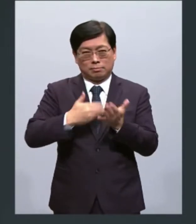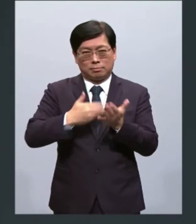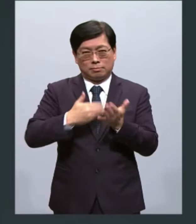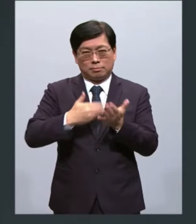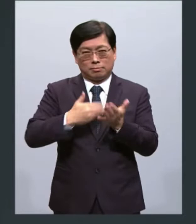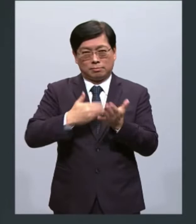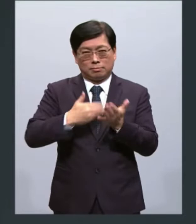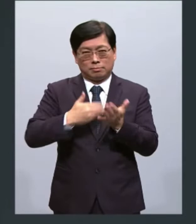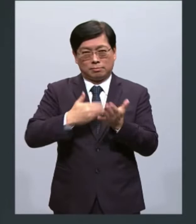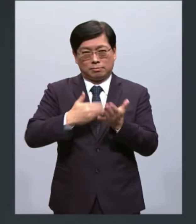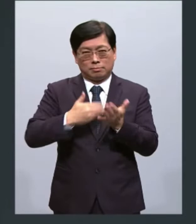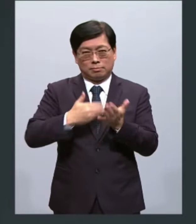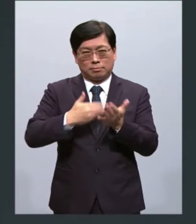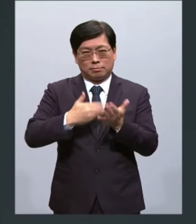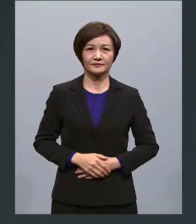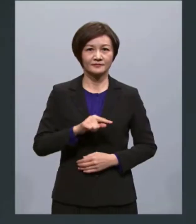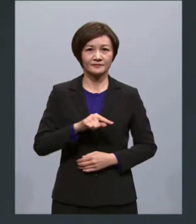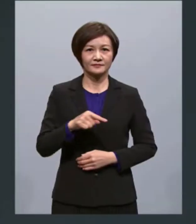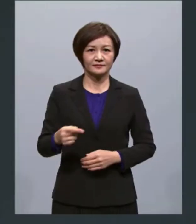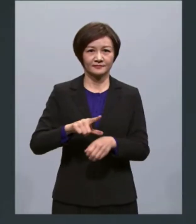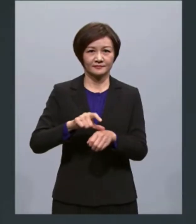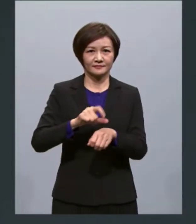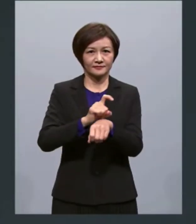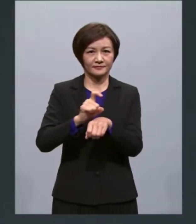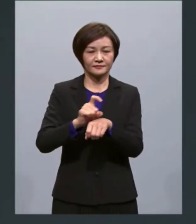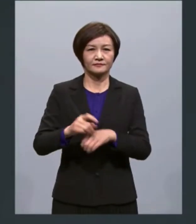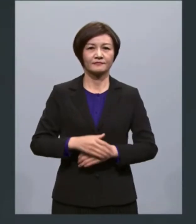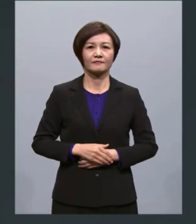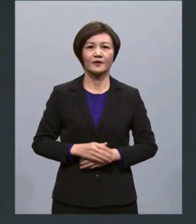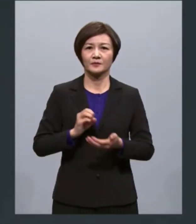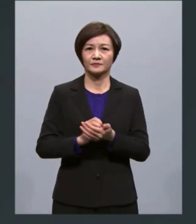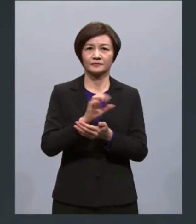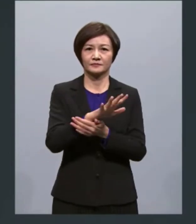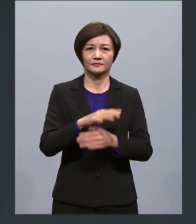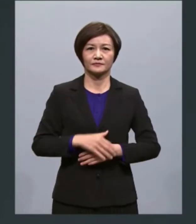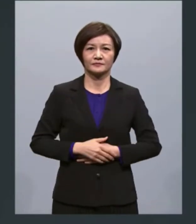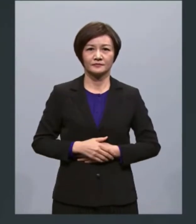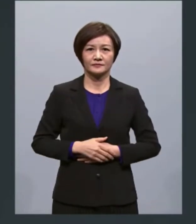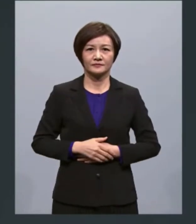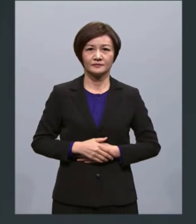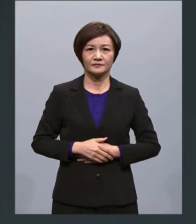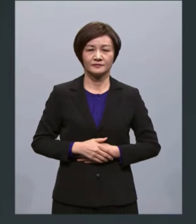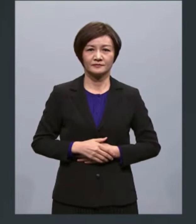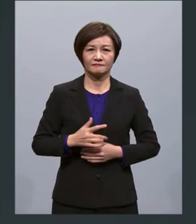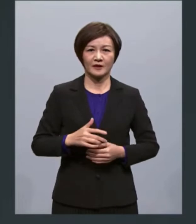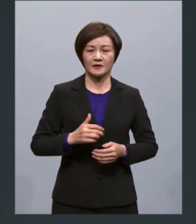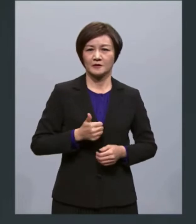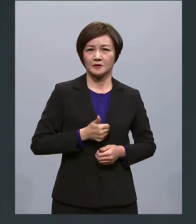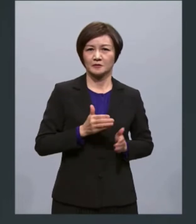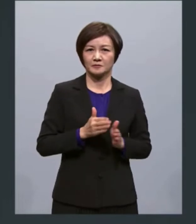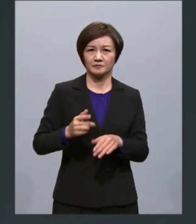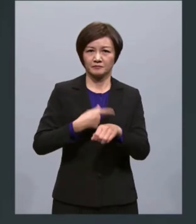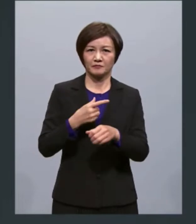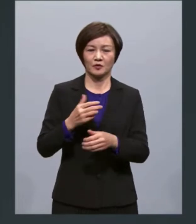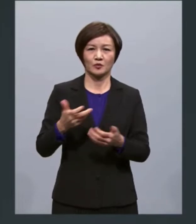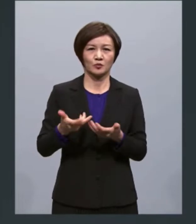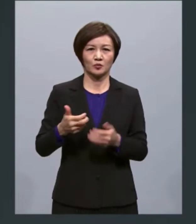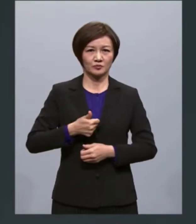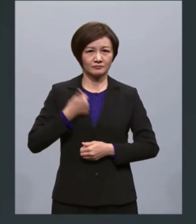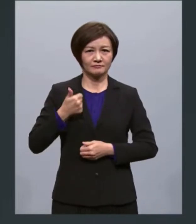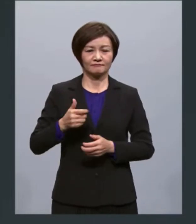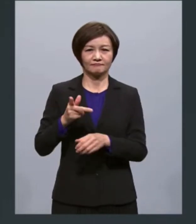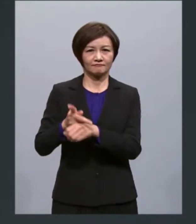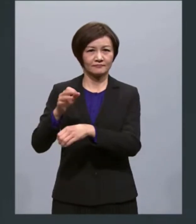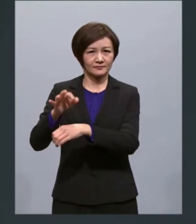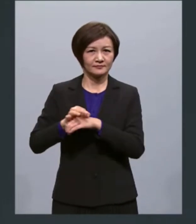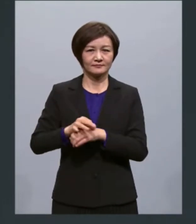常。好，接下来的十分钟，我要向大家报告如何以理性、务实、科学的态度来处理台湾